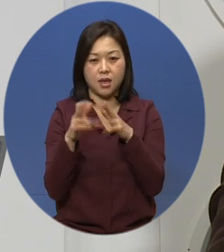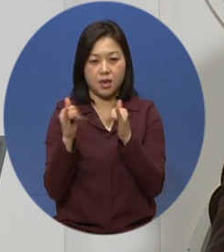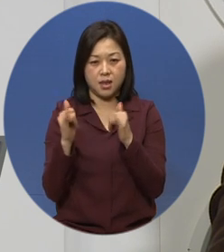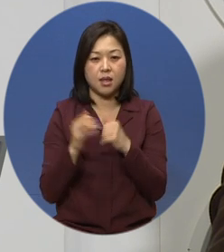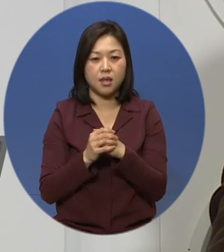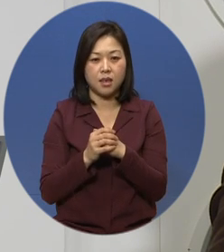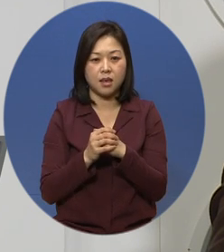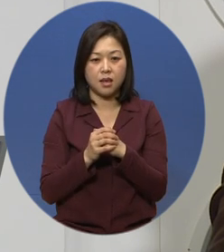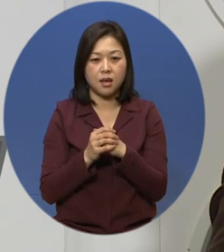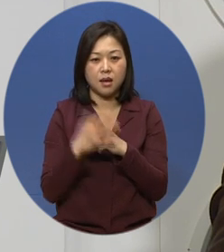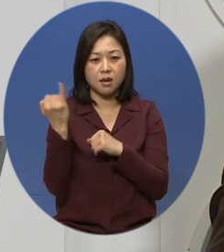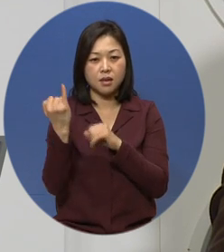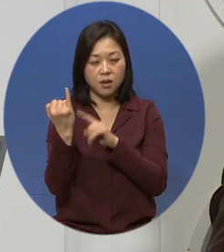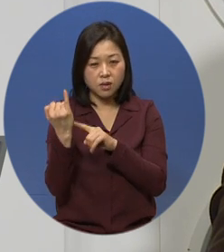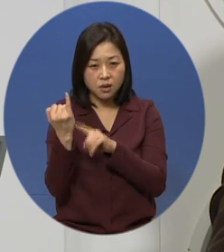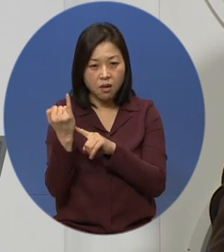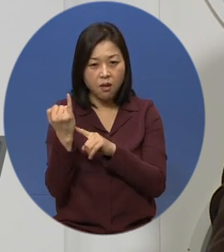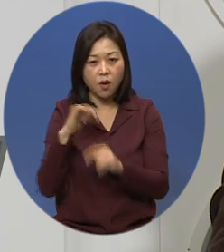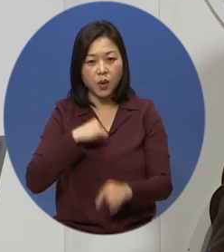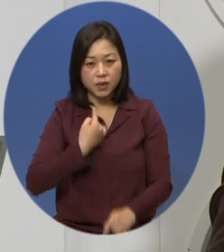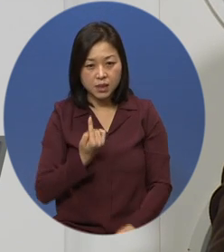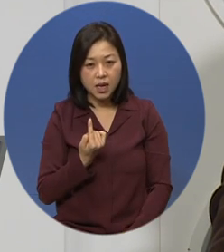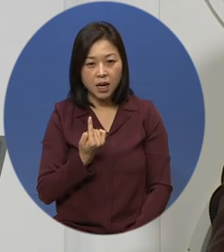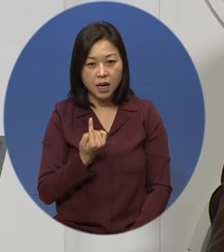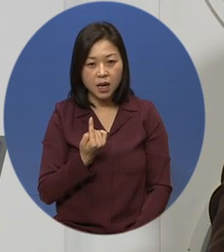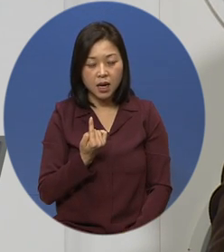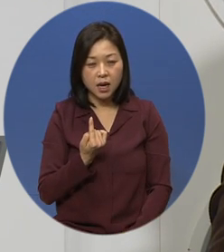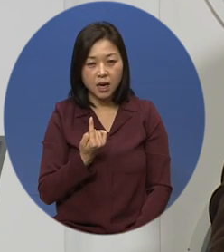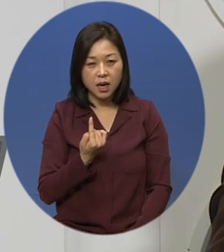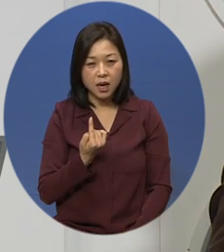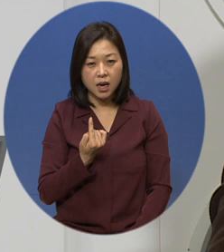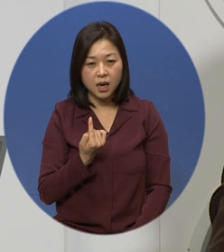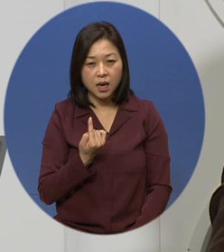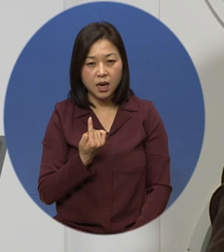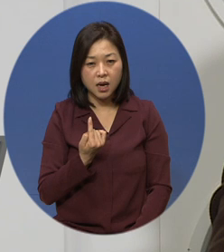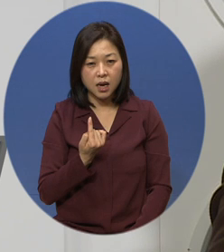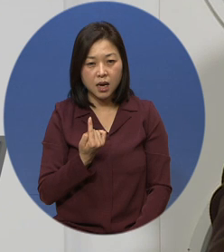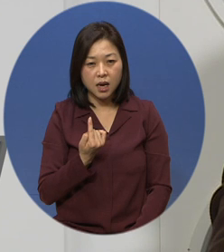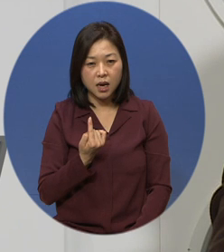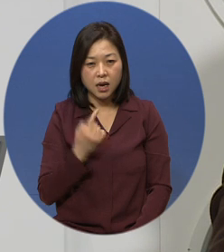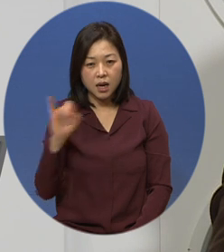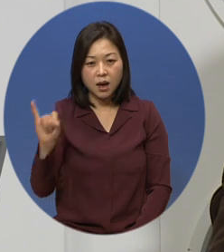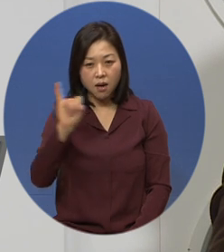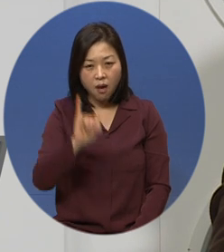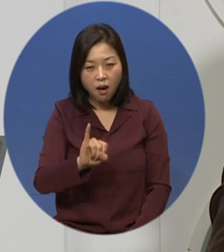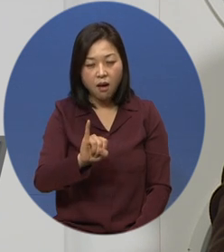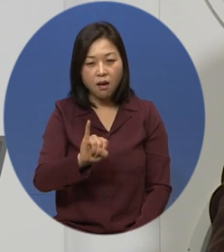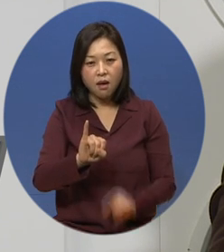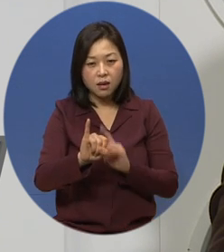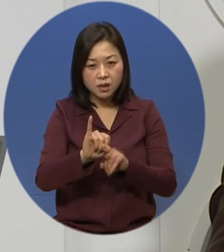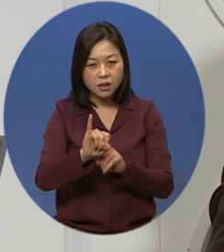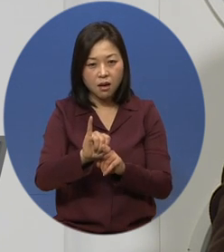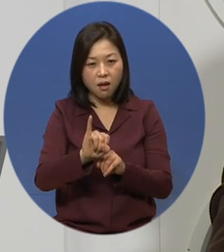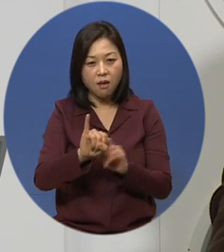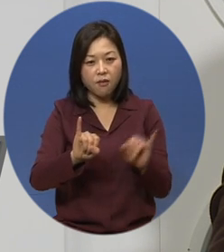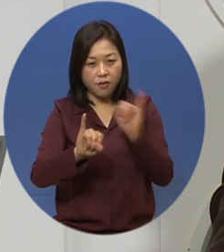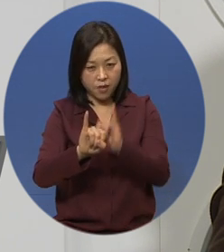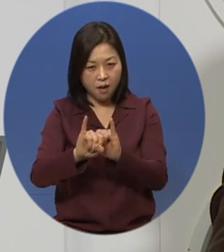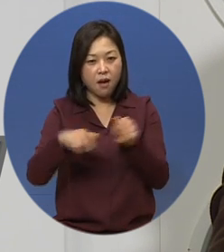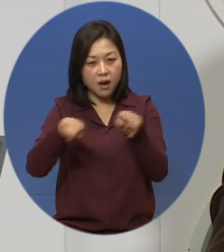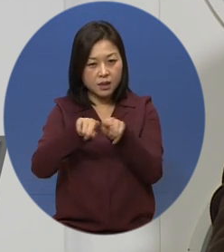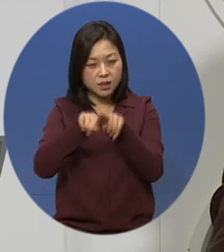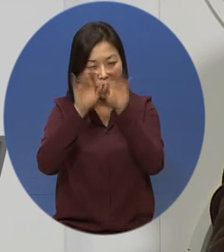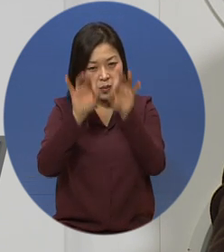여성 환자 여성 혼자 양쪽에 에 어 모셔 와서 같이 보시는데